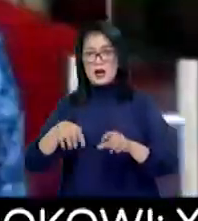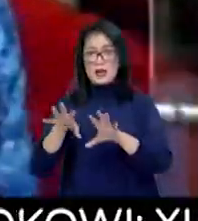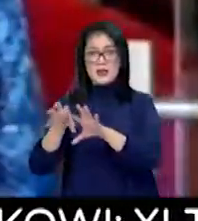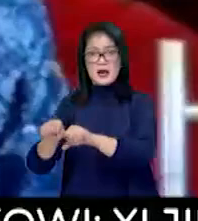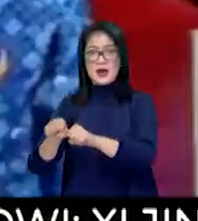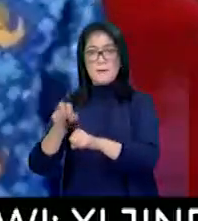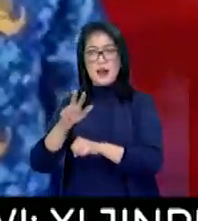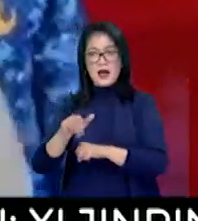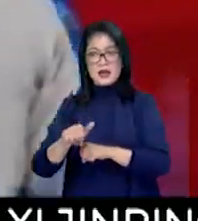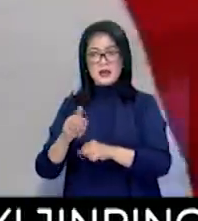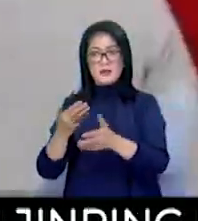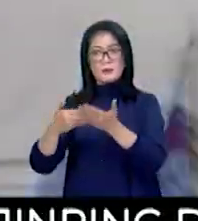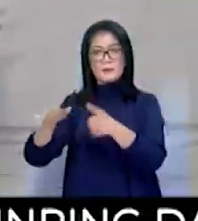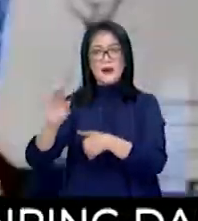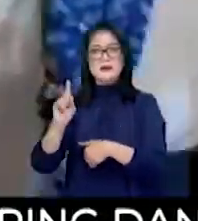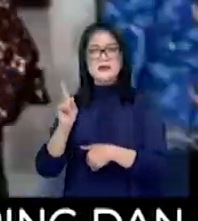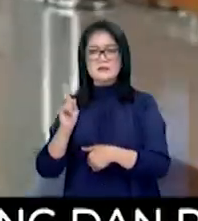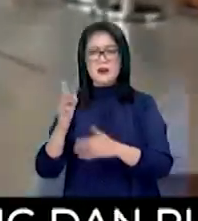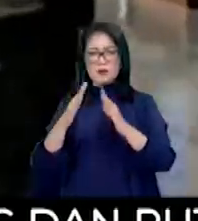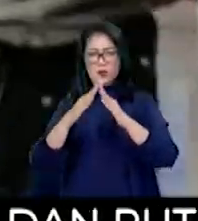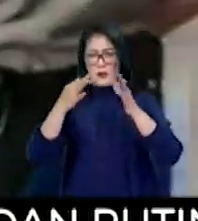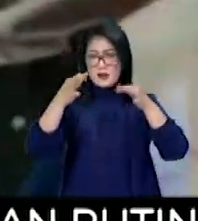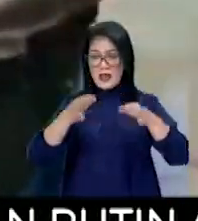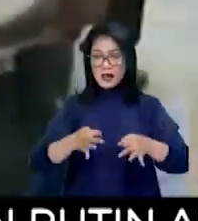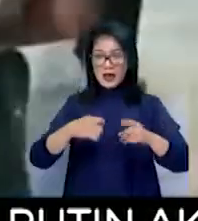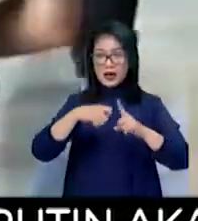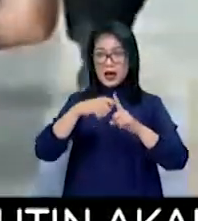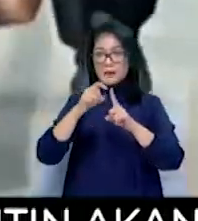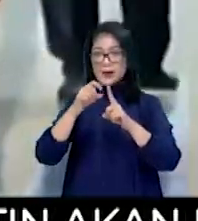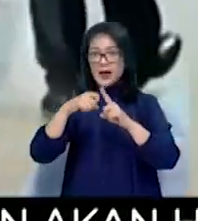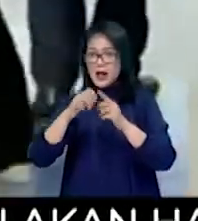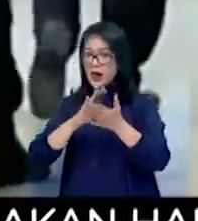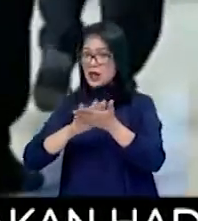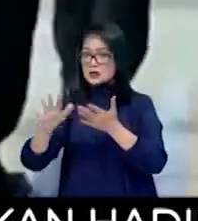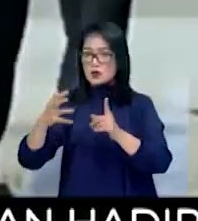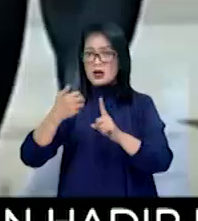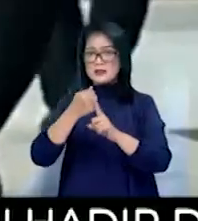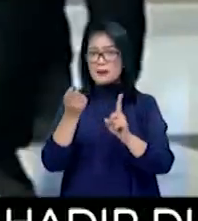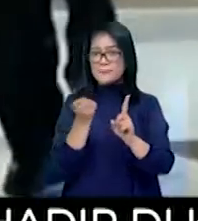Melenggang bebas dari lapas Sukamiskin Bandung, Jawa Barat, ia justru langsung dijemput paksa KPK.